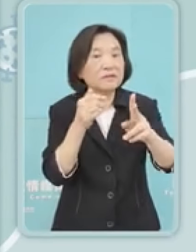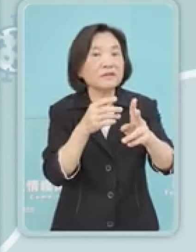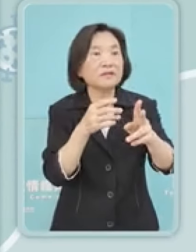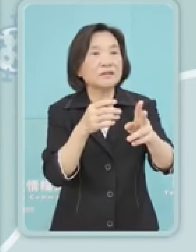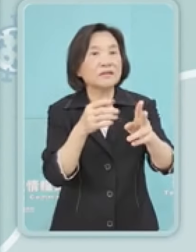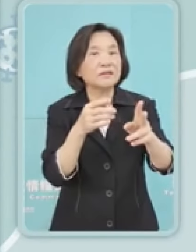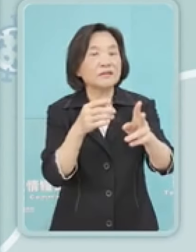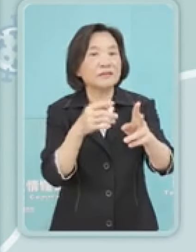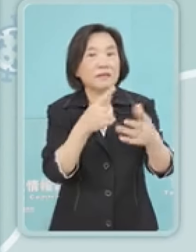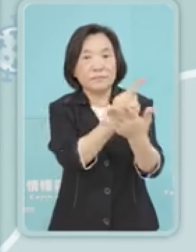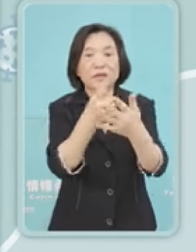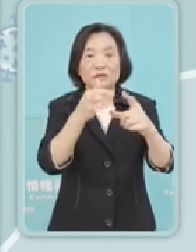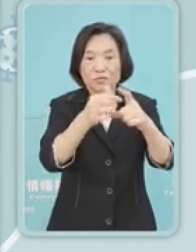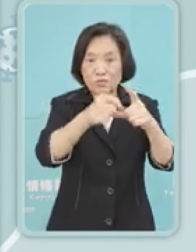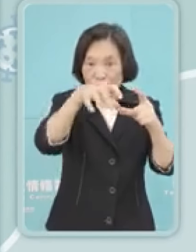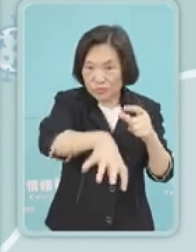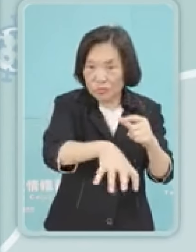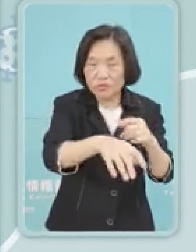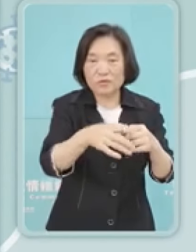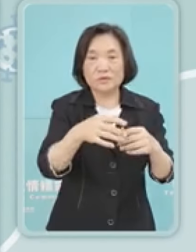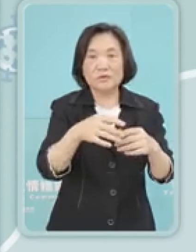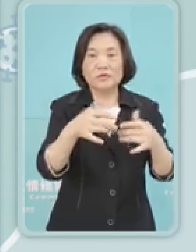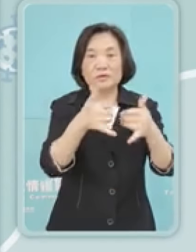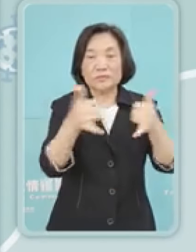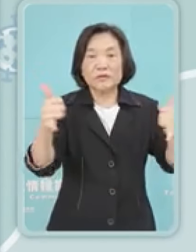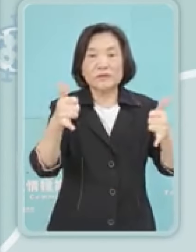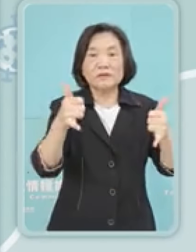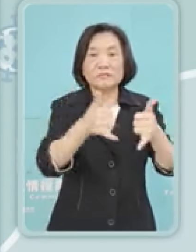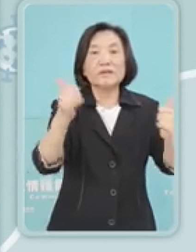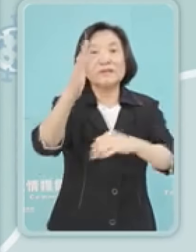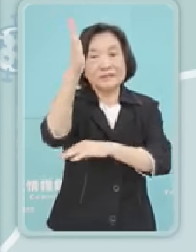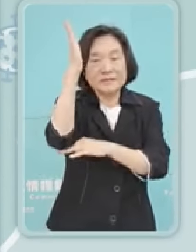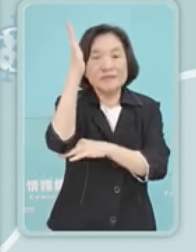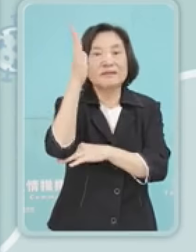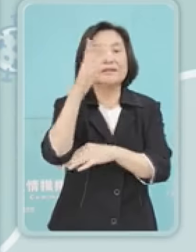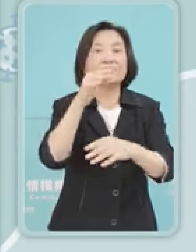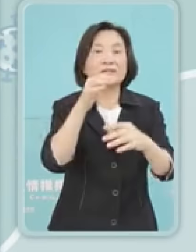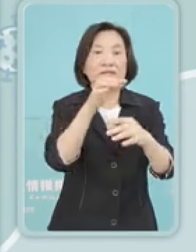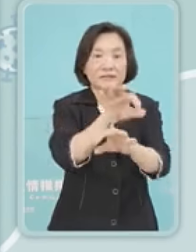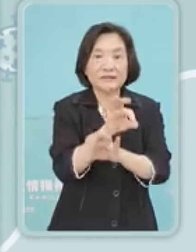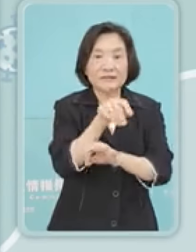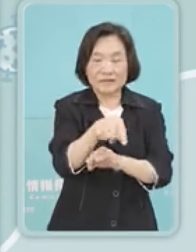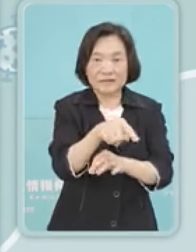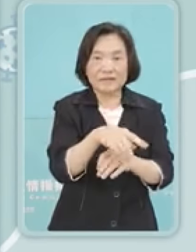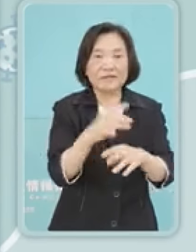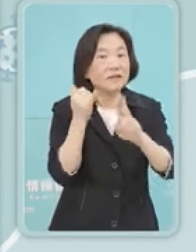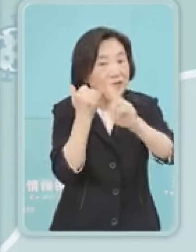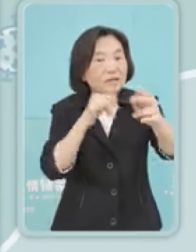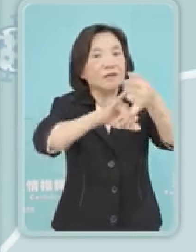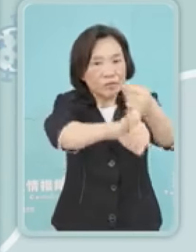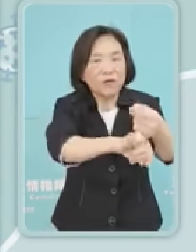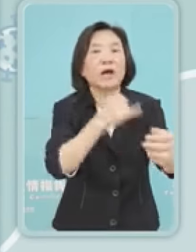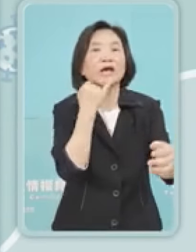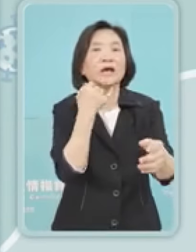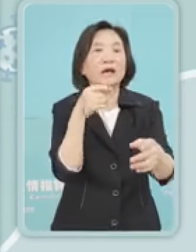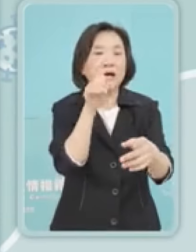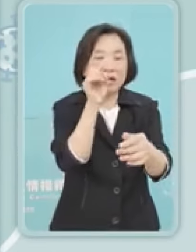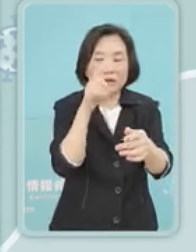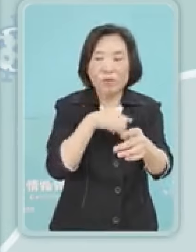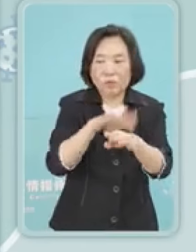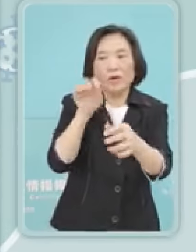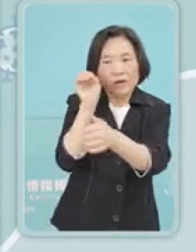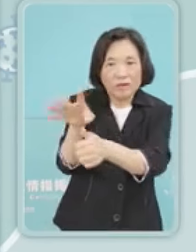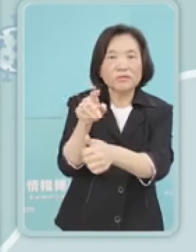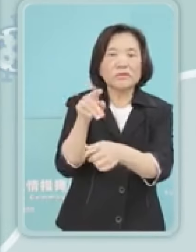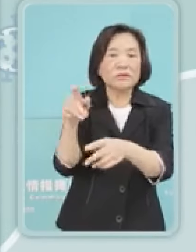那个每个区公所的民政科，你知道哈，去电话预约，我们就跟你分配说你去哪一家